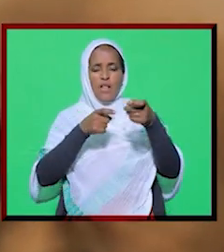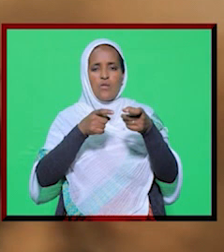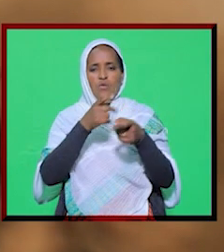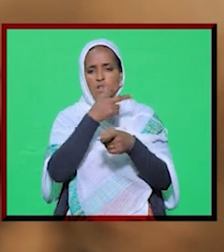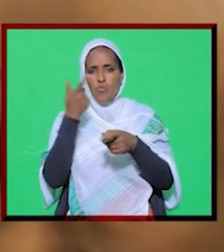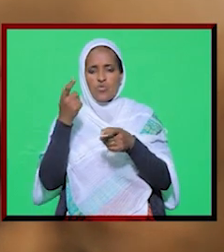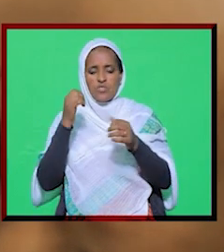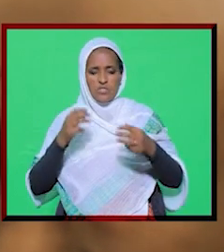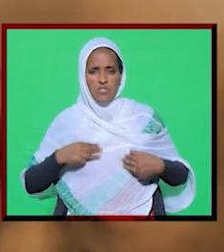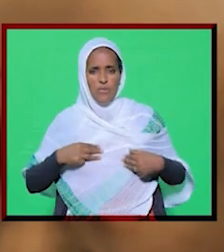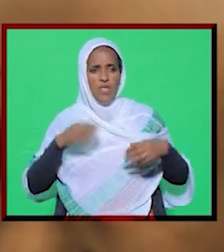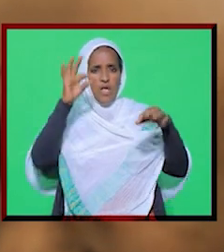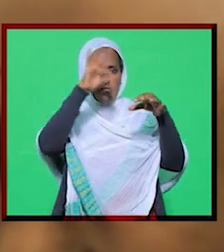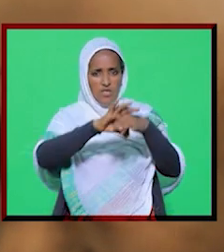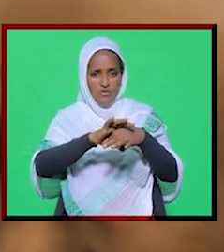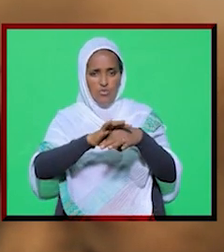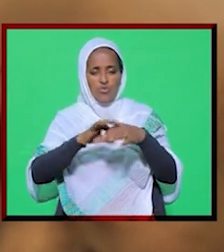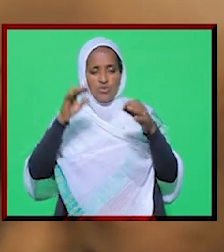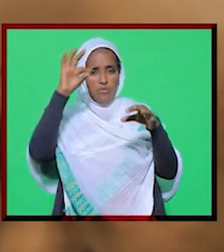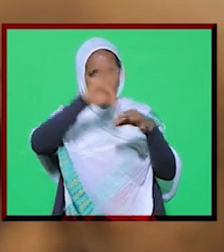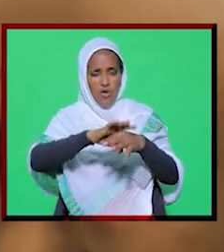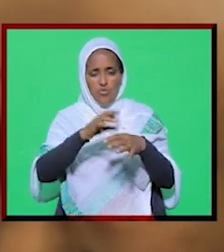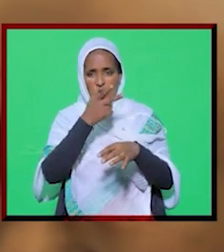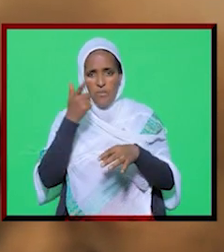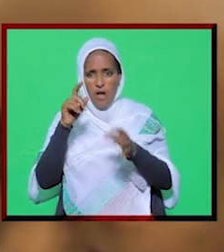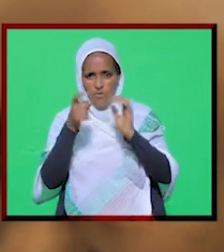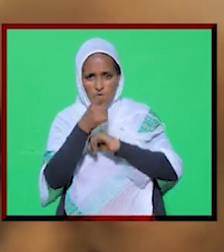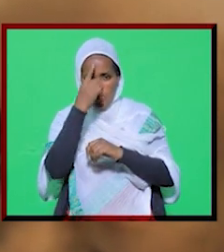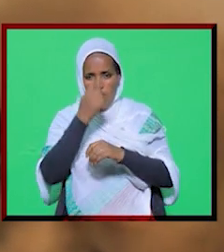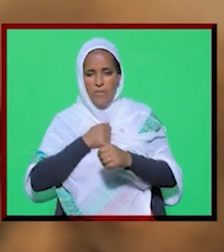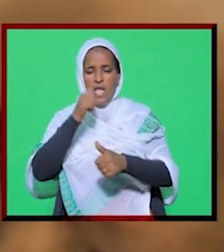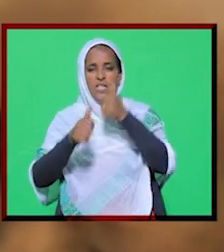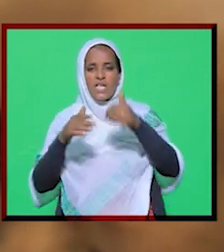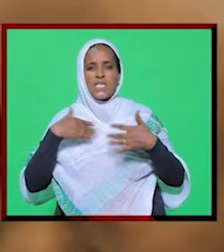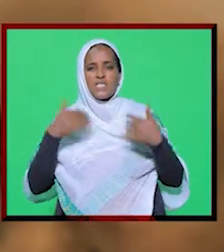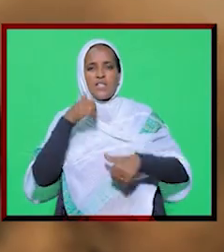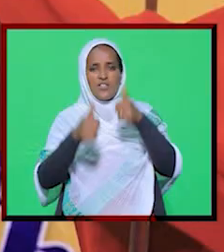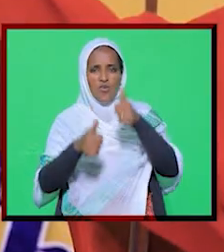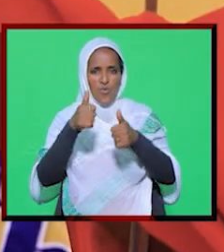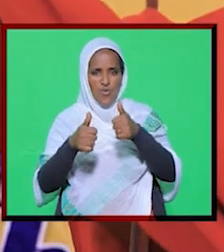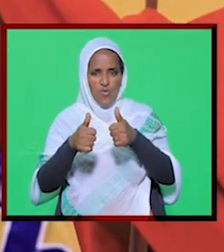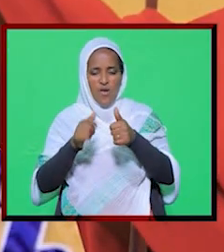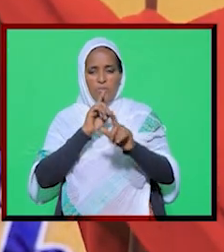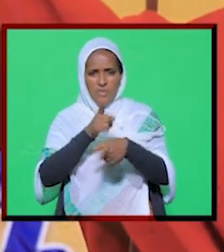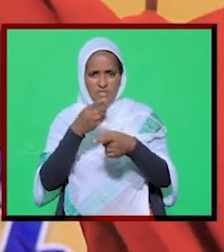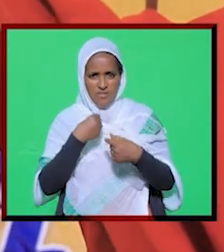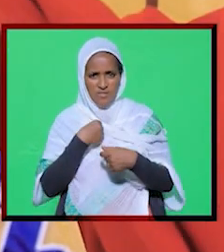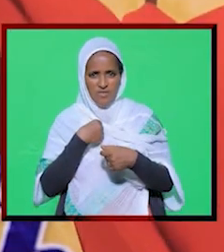ሌቦች ዘበኛ ሲቀጥሩ የሚቀጥሩ ዘበኛ ሌባ ቢሆን ነው ታማኝ ቢሆን ነው ደስ የሚላቸው?